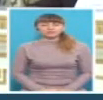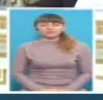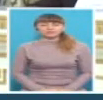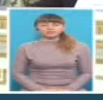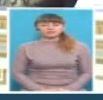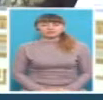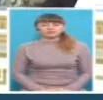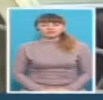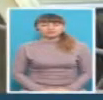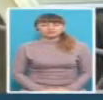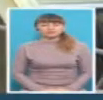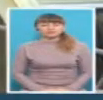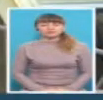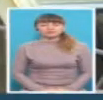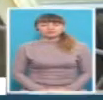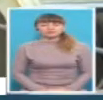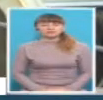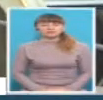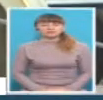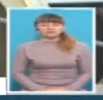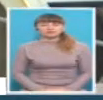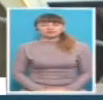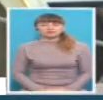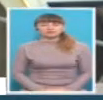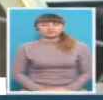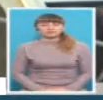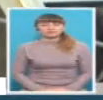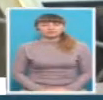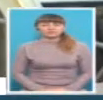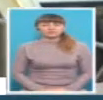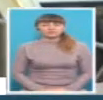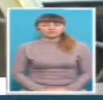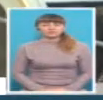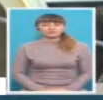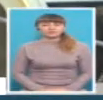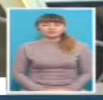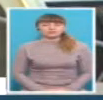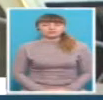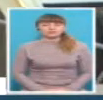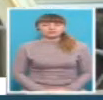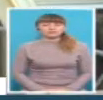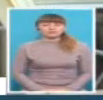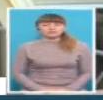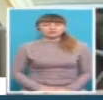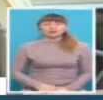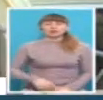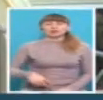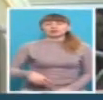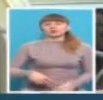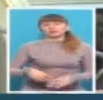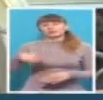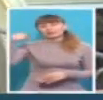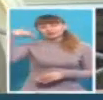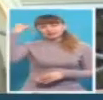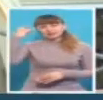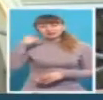Елбасы партия төрағасының Нұр Отан партиясын жүйелі жаңғырту жөніндегі тапсырмаларын орындау үшін соңғы айларда нақты шаралар атқарылуда.